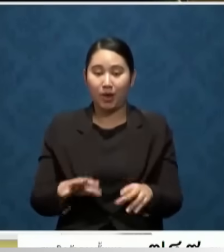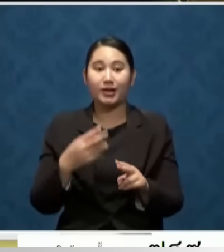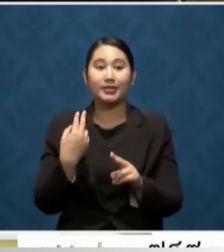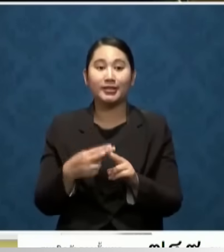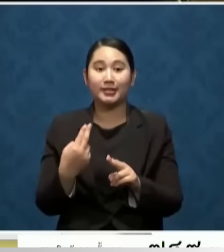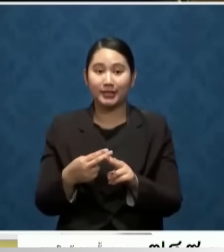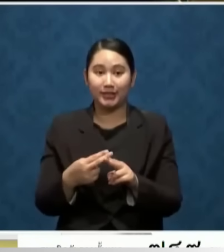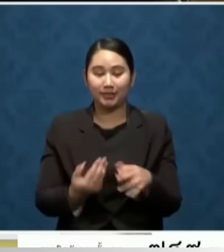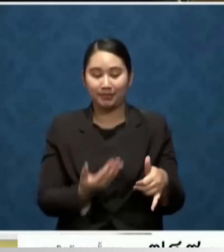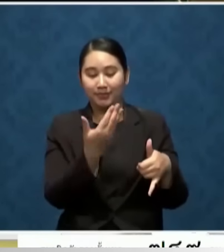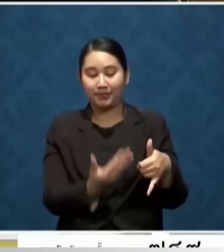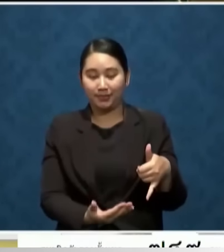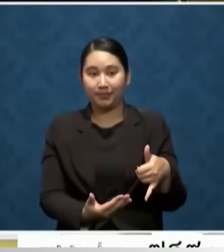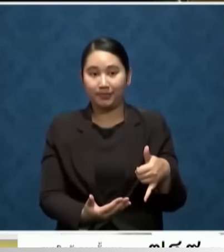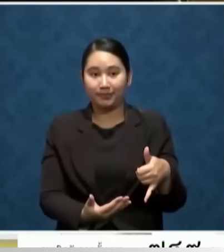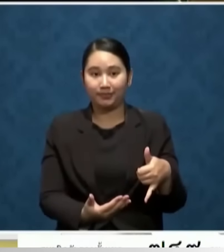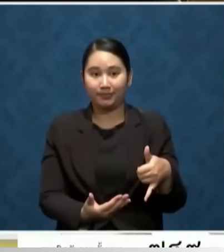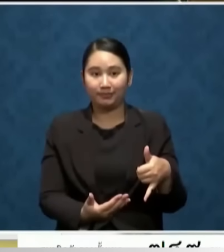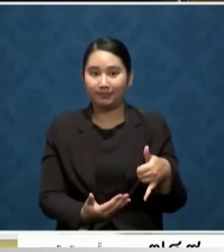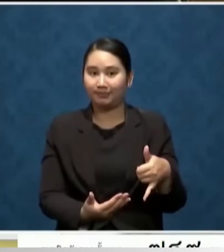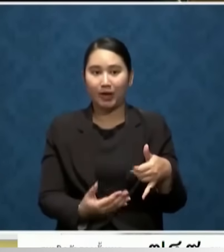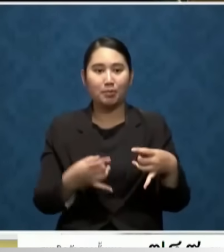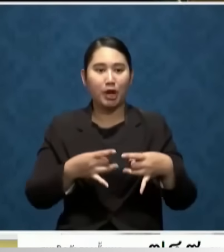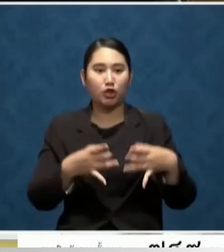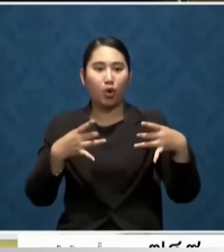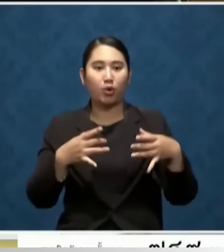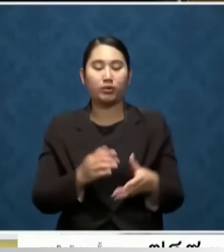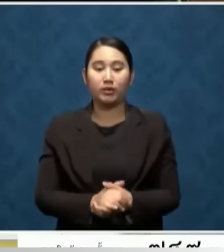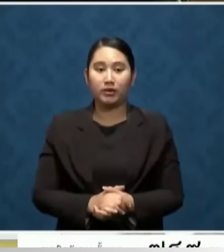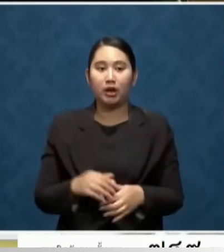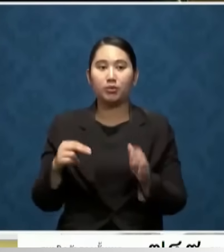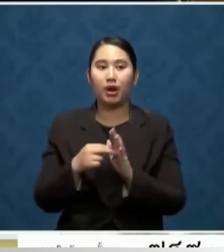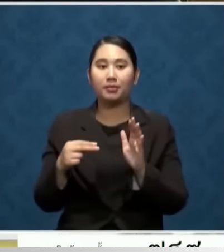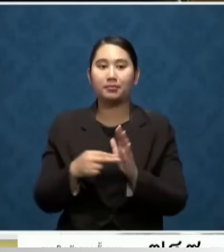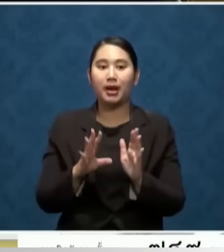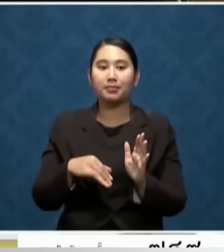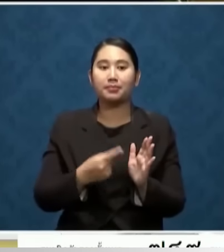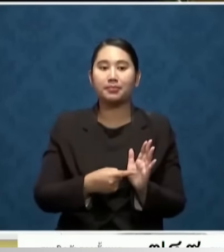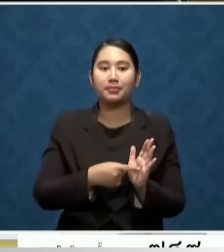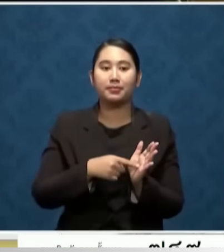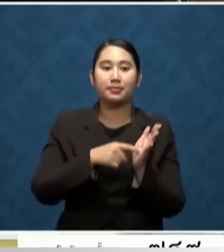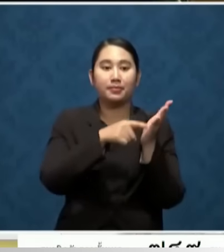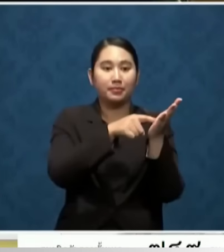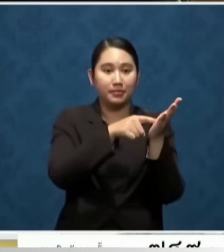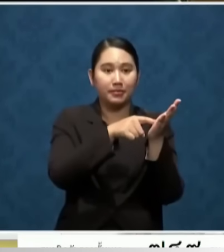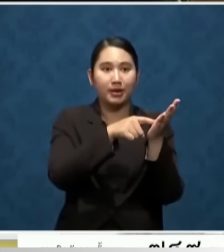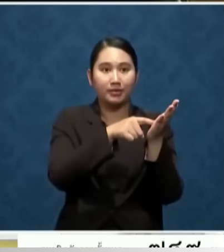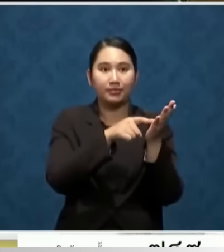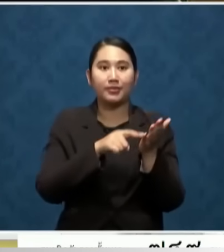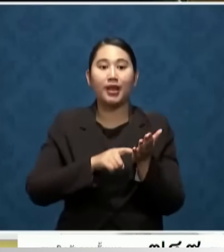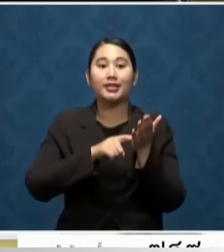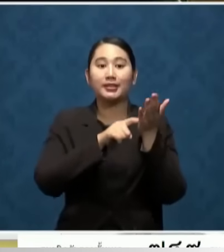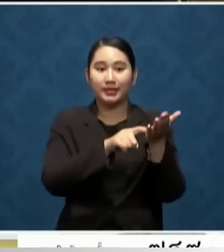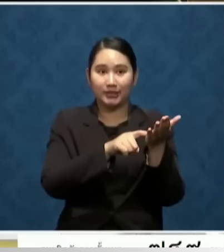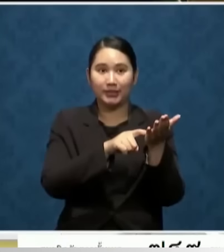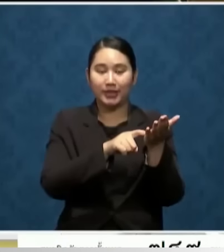มีคุณสมบัติและคุณลักษณะต้องห้ามไปนำความกราบบังคมทูลเพื่อทรงมีพระบรมราชโองการโปรด